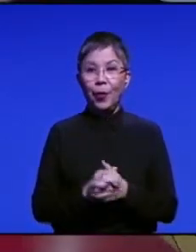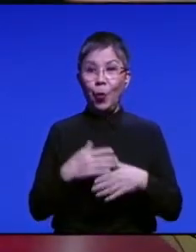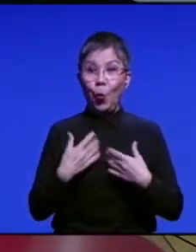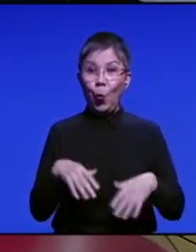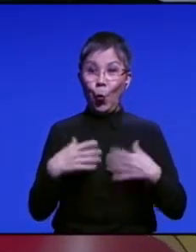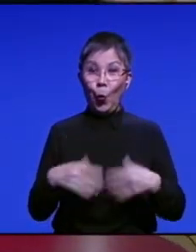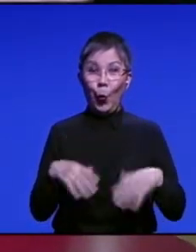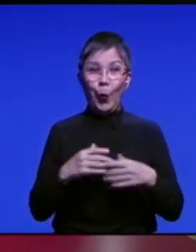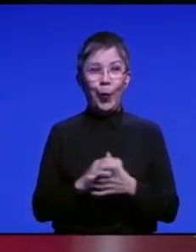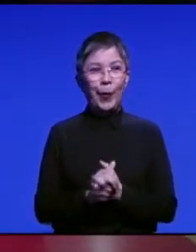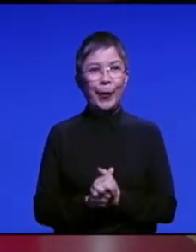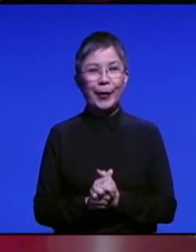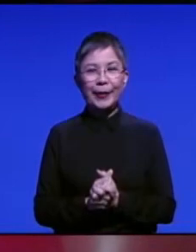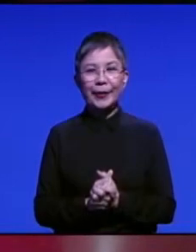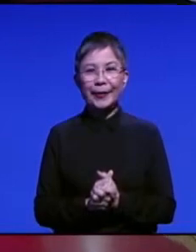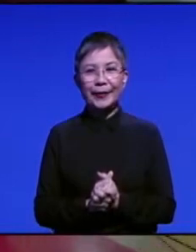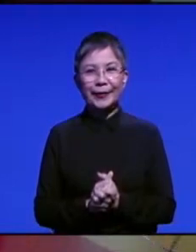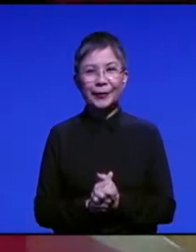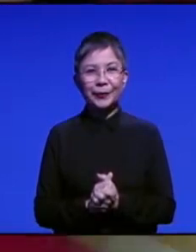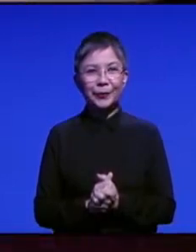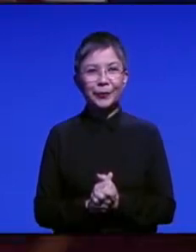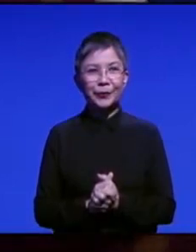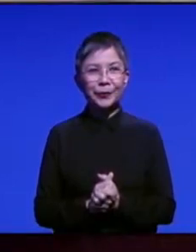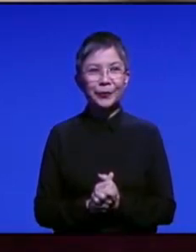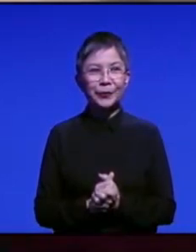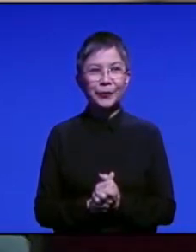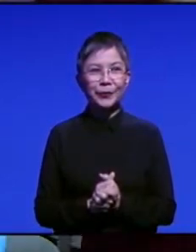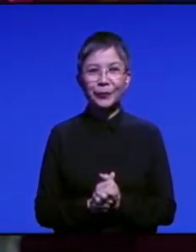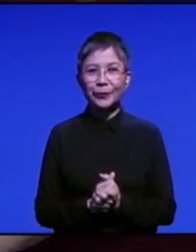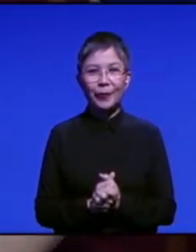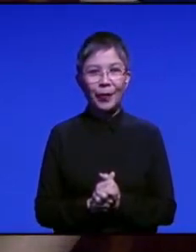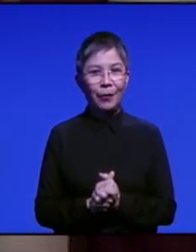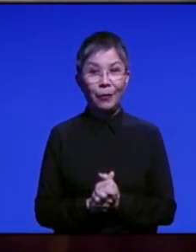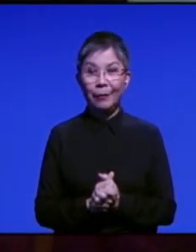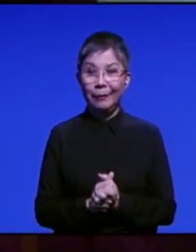Oke, Bu. Terima kasih. Wah, luar biasa.